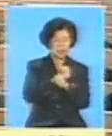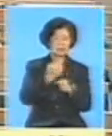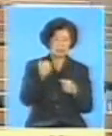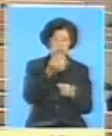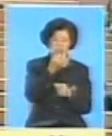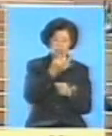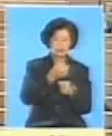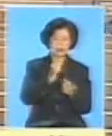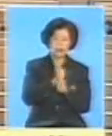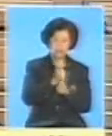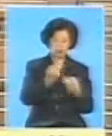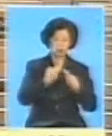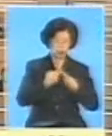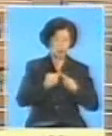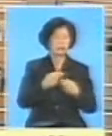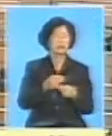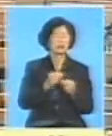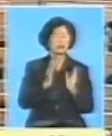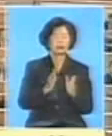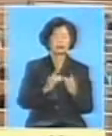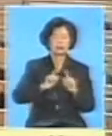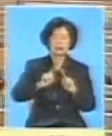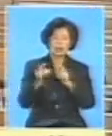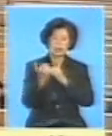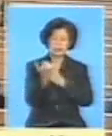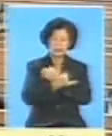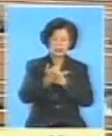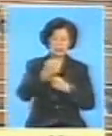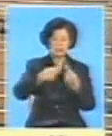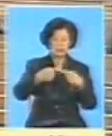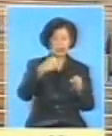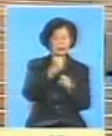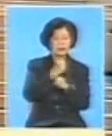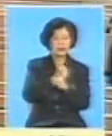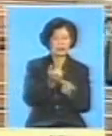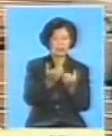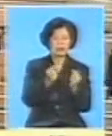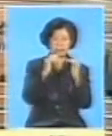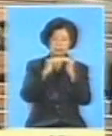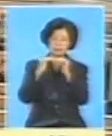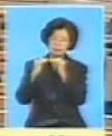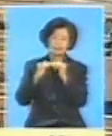เองแรงงานข้ามชาติที่ถูกกฎหมายต้องให้ความเป็นธรรมไม่เอาเปรียบเขาและยกระดับคุณภาพแรงงาน